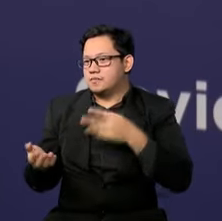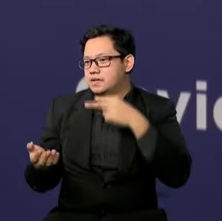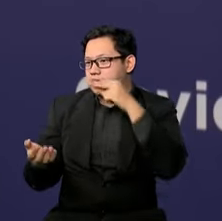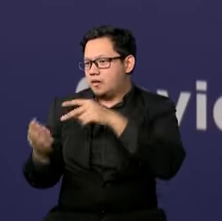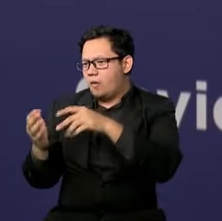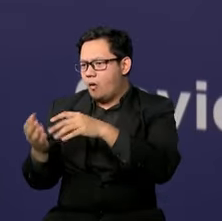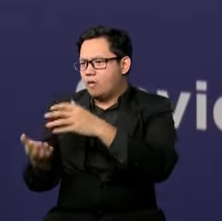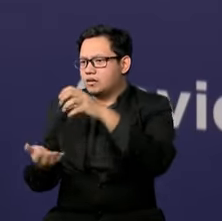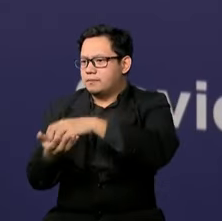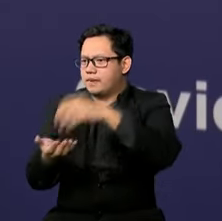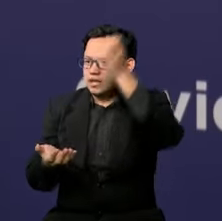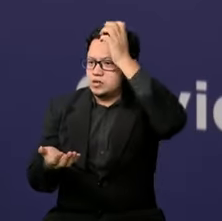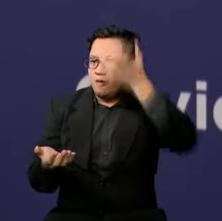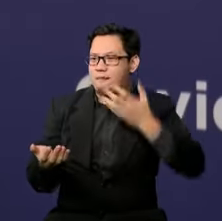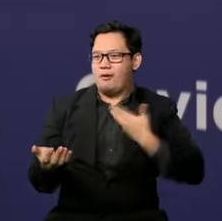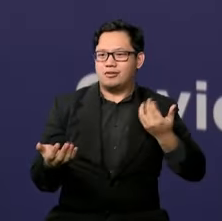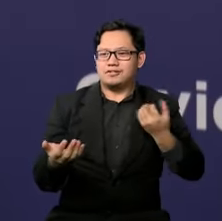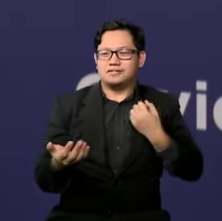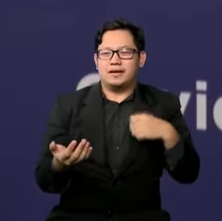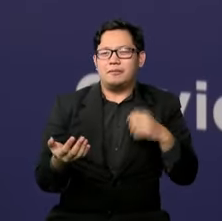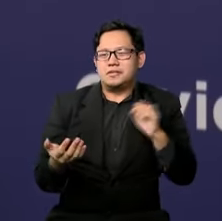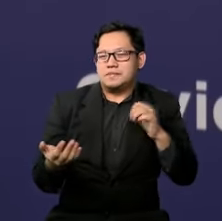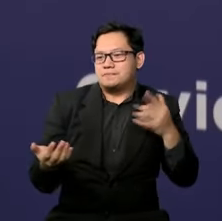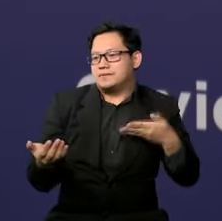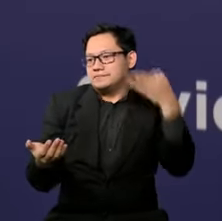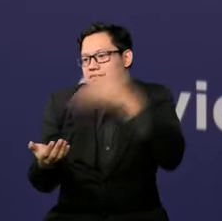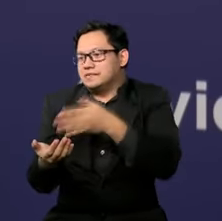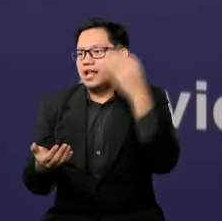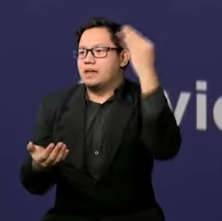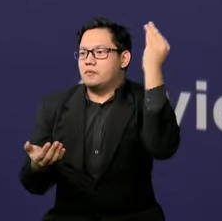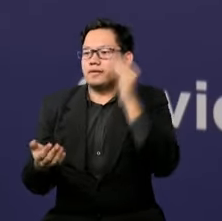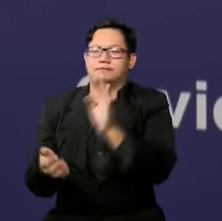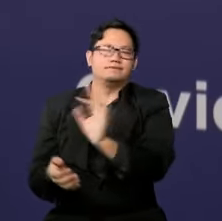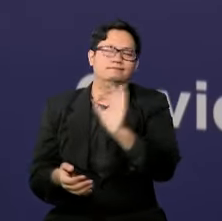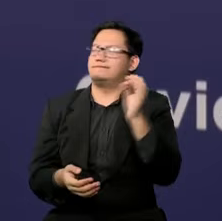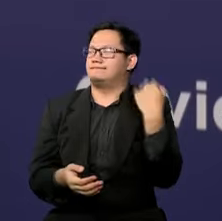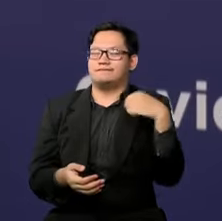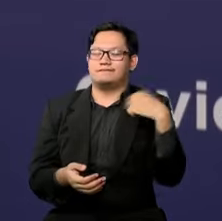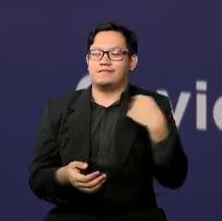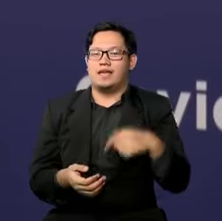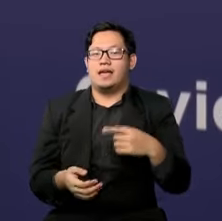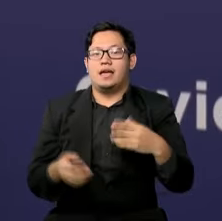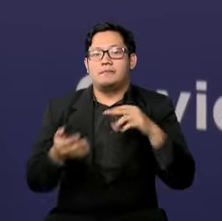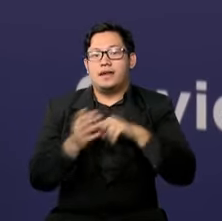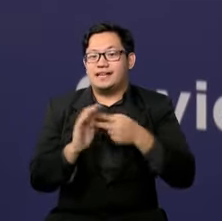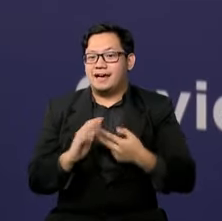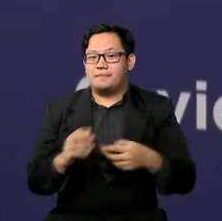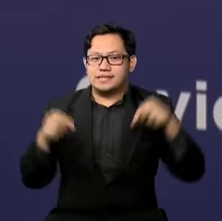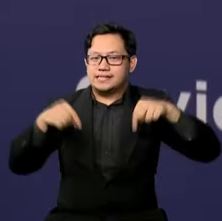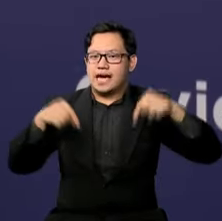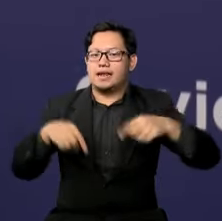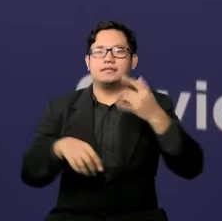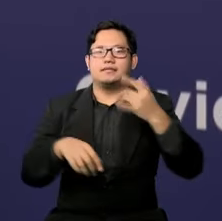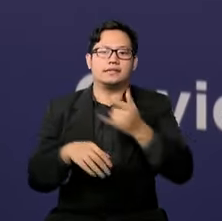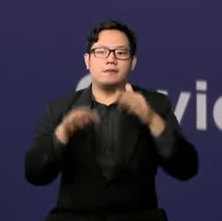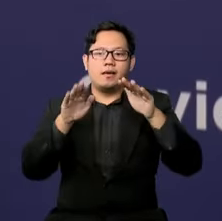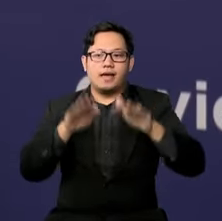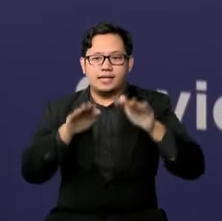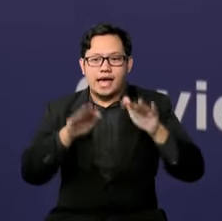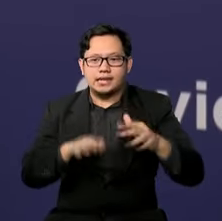ke sana aja jangan gitu juga karena intinya adalah kita masih dalam masa-masa yang harus tetap waspada